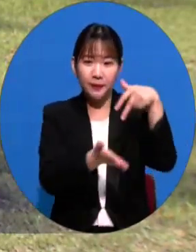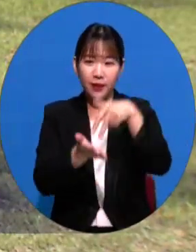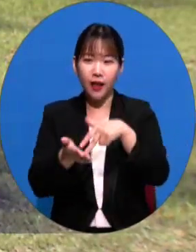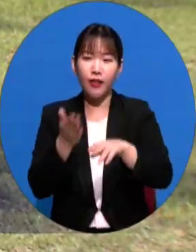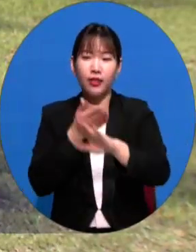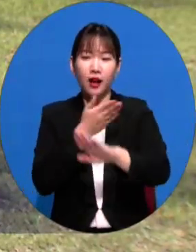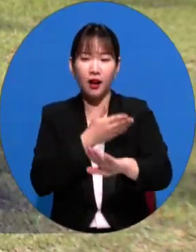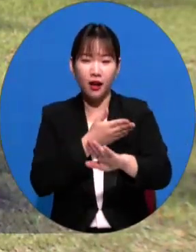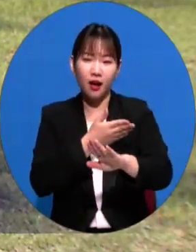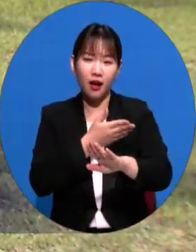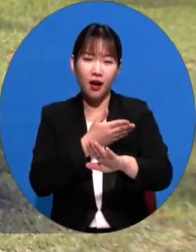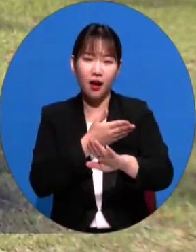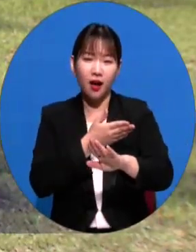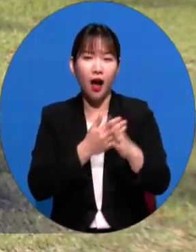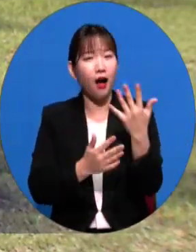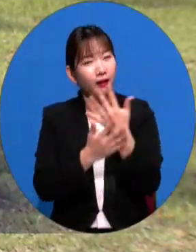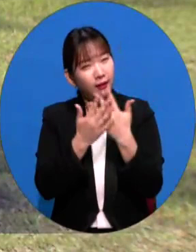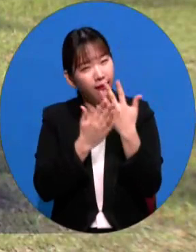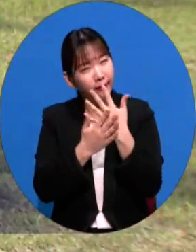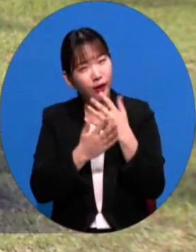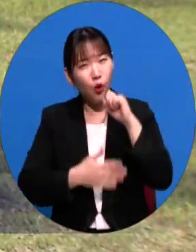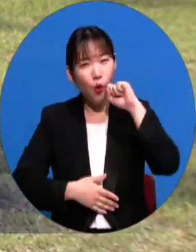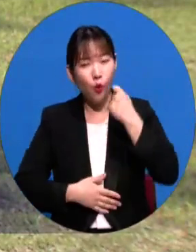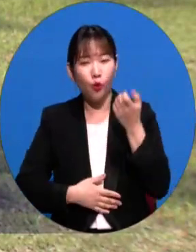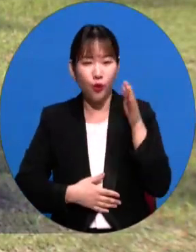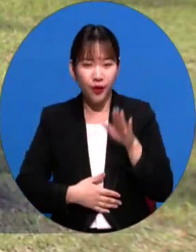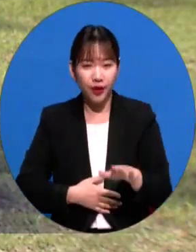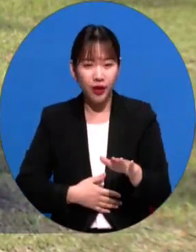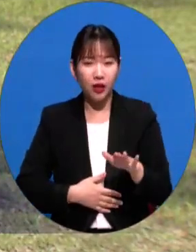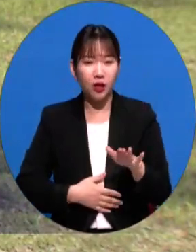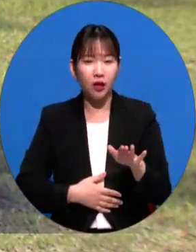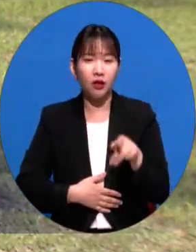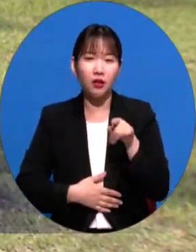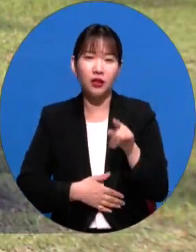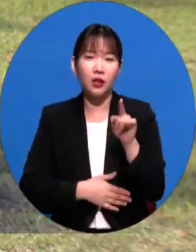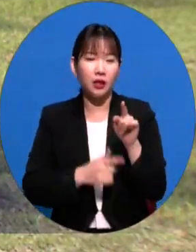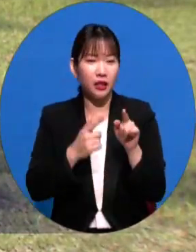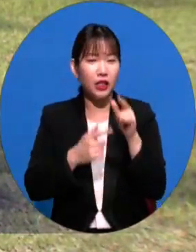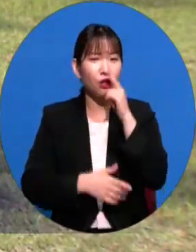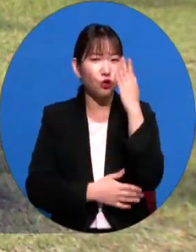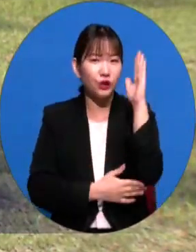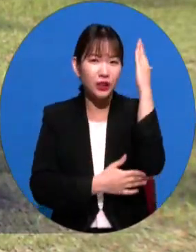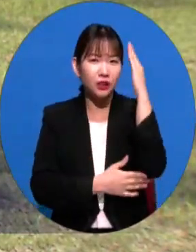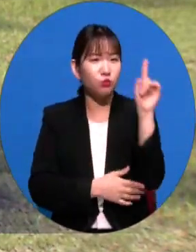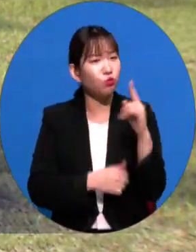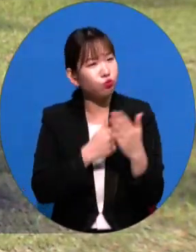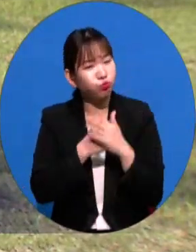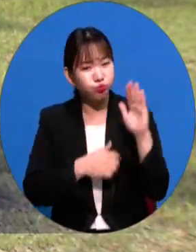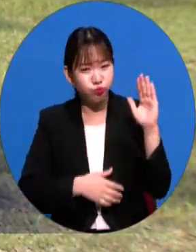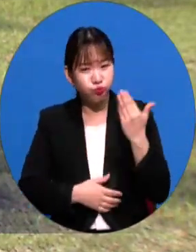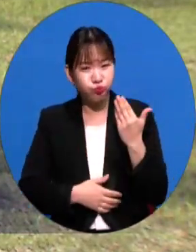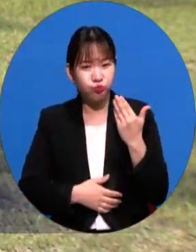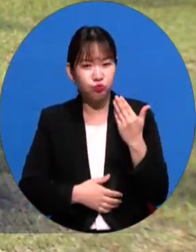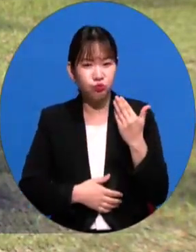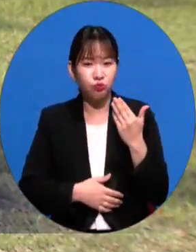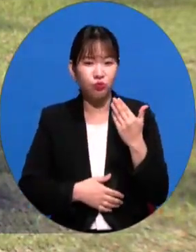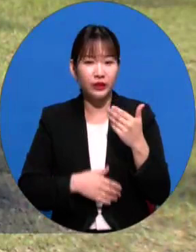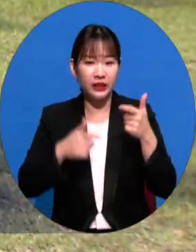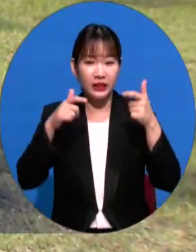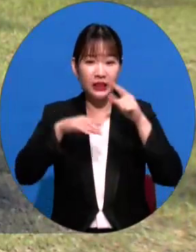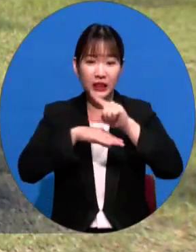입장이 서로 달라서 애매하고 난해한데 그것이 과연 우리 시에 무슨 도움이 될 것인지